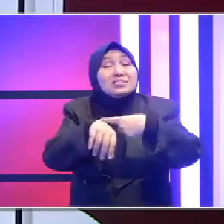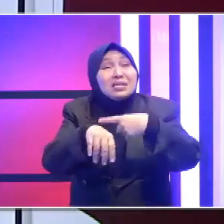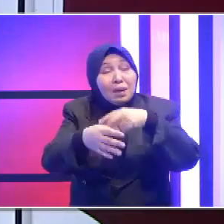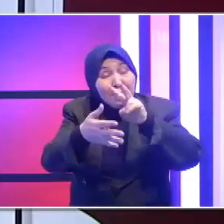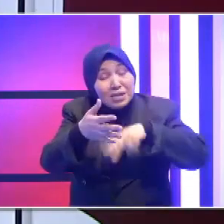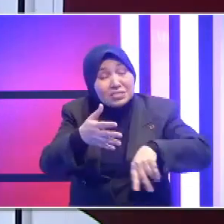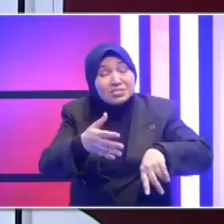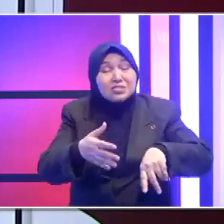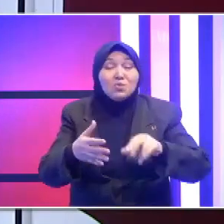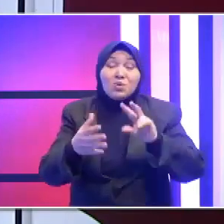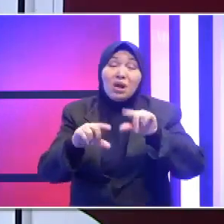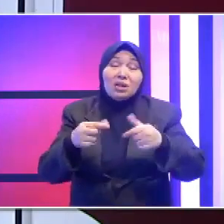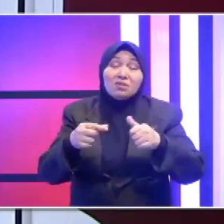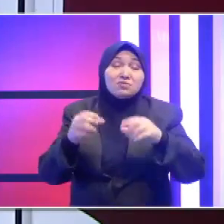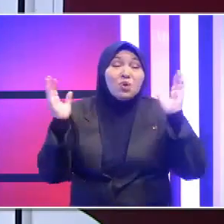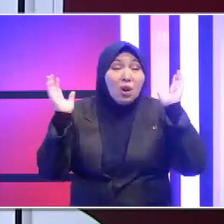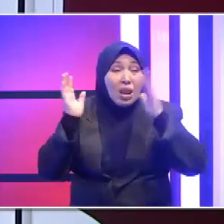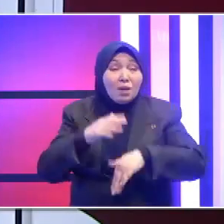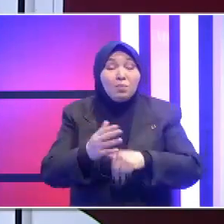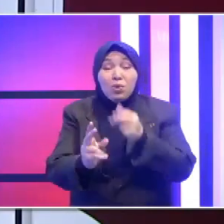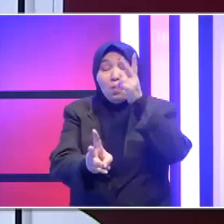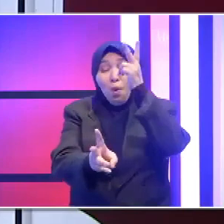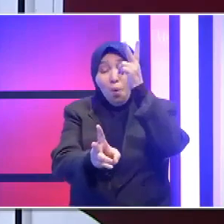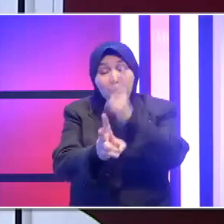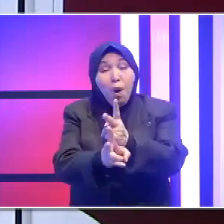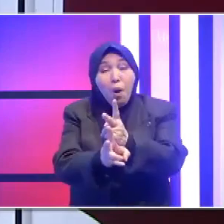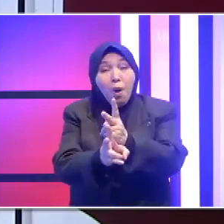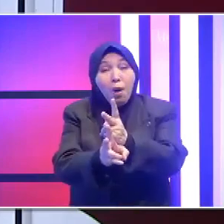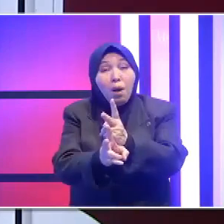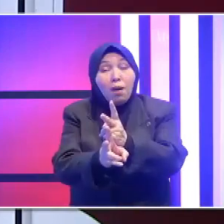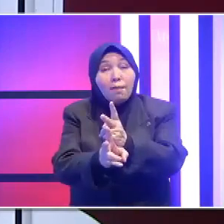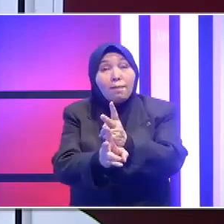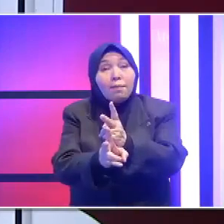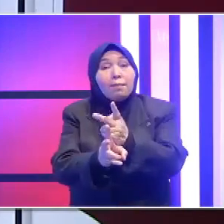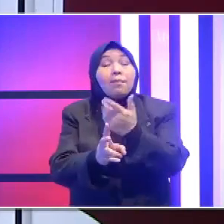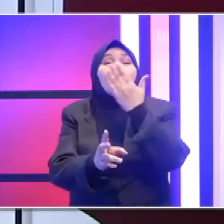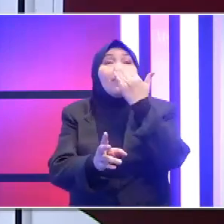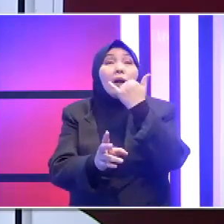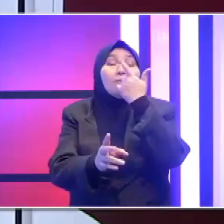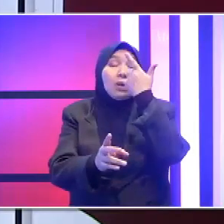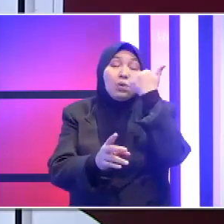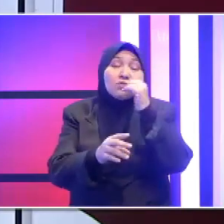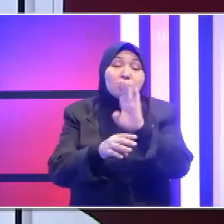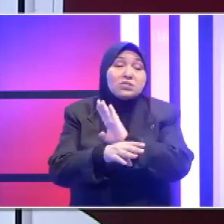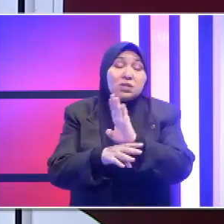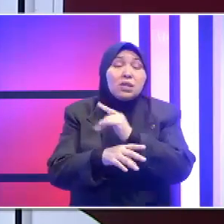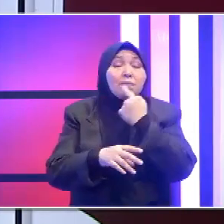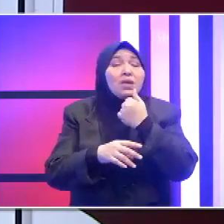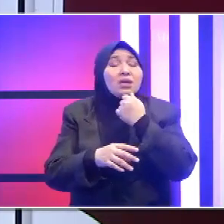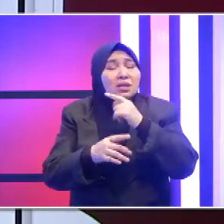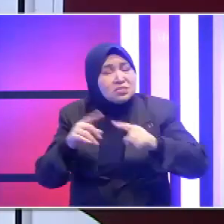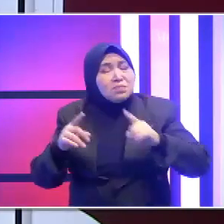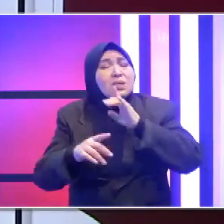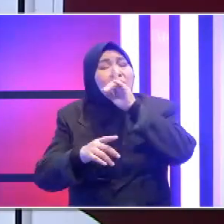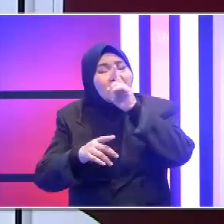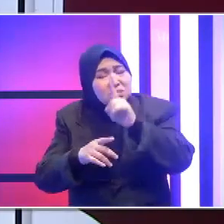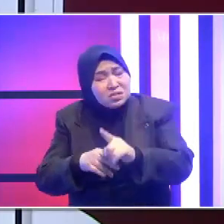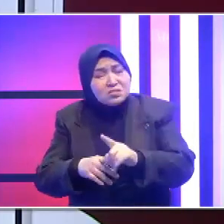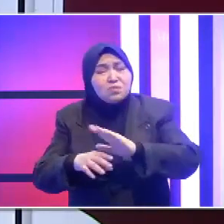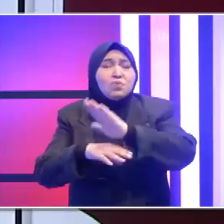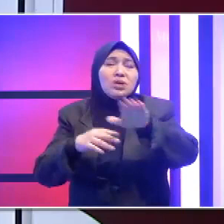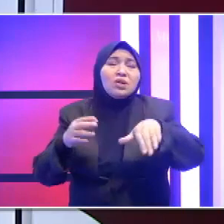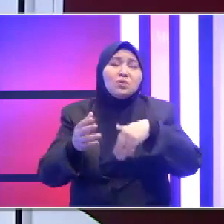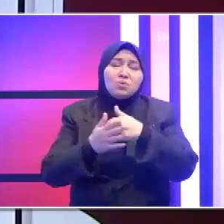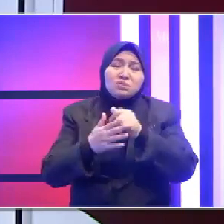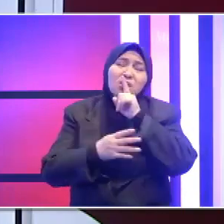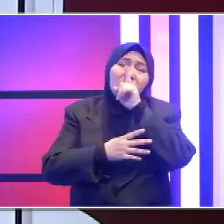tuh salat pun Ade yang ngejawab segala-galanya masalah sibuk tetapi sebenarnya itu semua adalah meteor